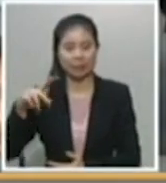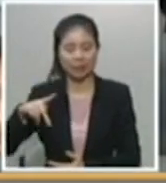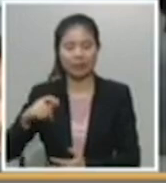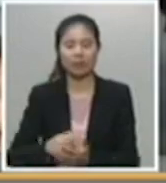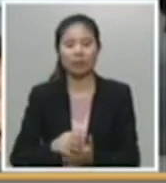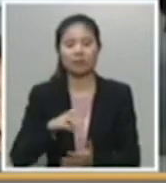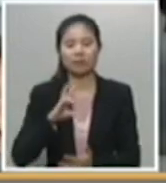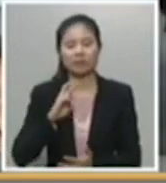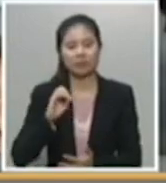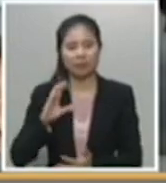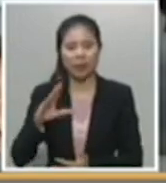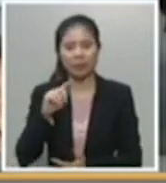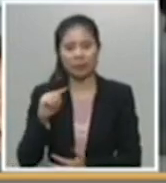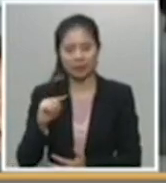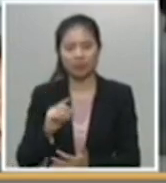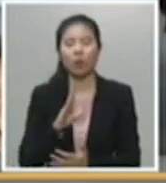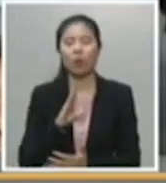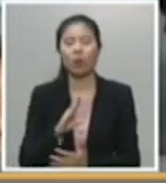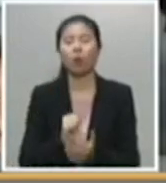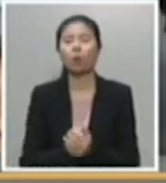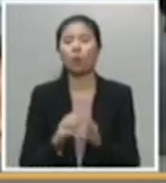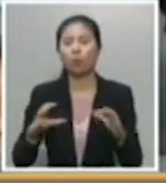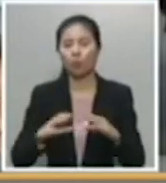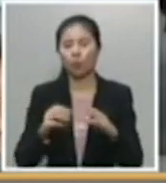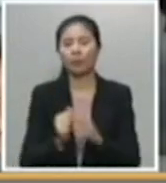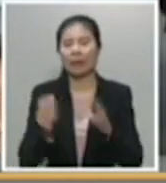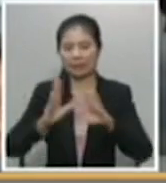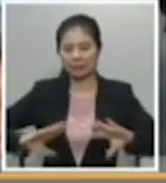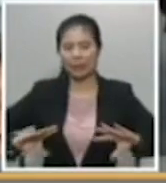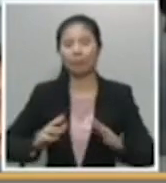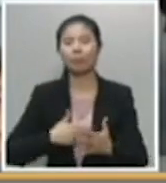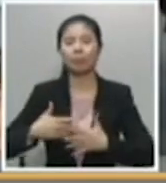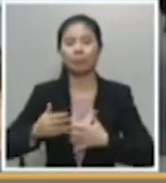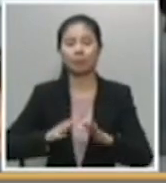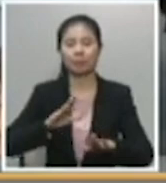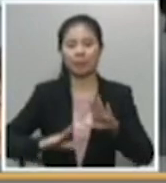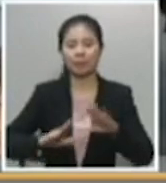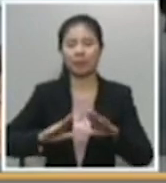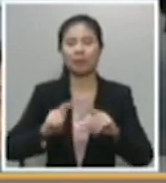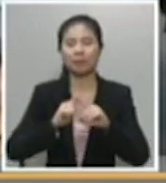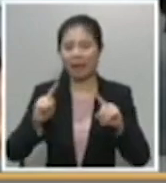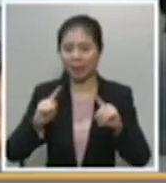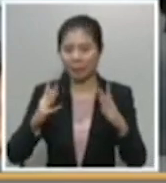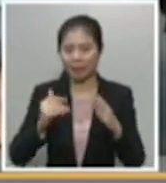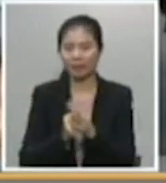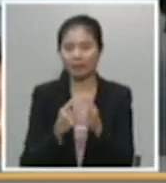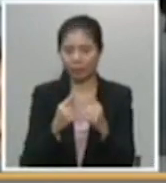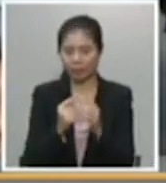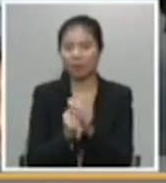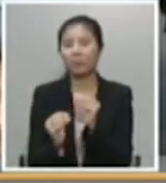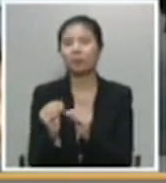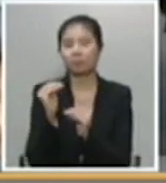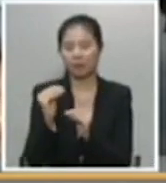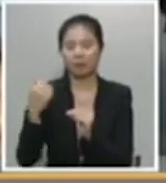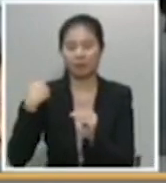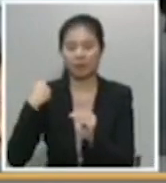15% เมื่อเทียบกับประเทศอื่นๆในกลุ่มภูมิภาคอาเซียนนะครับก็ถือว่าไม่ได้ต่ำนะครับจะสูงกว่าเฉลี่ยด้วยซ้ำไปเพราะเฉลี่ยอยู่